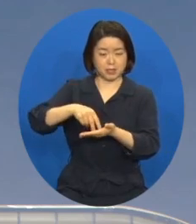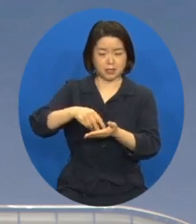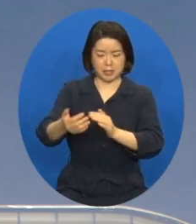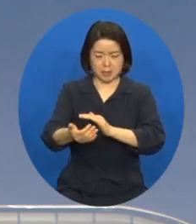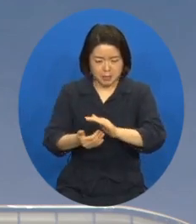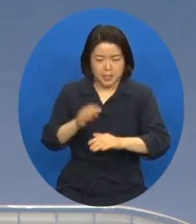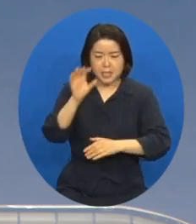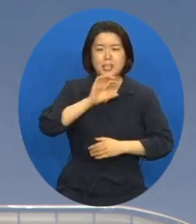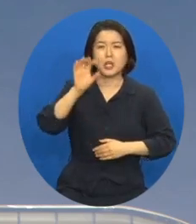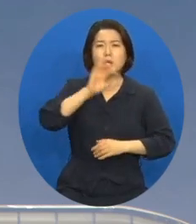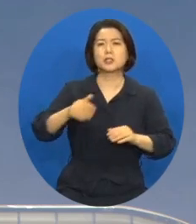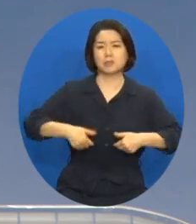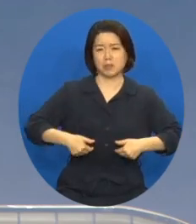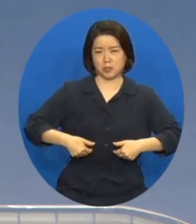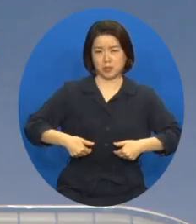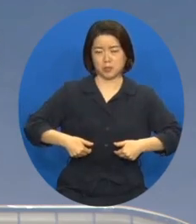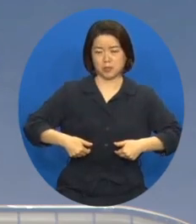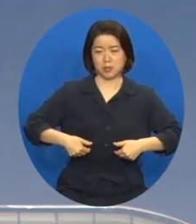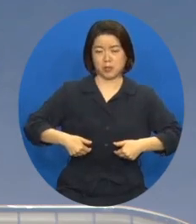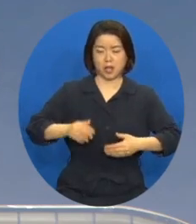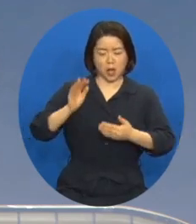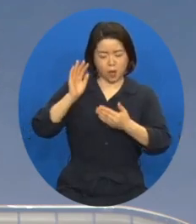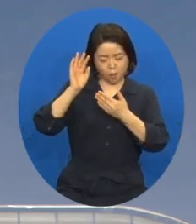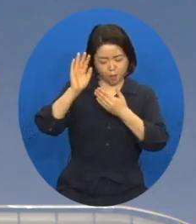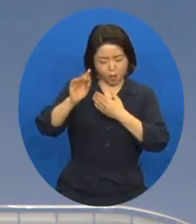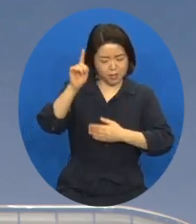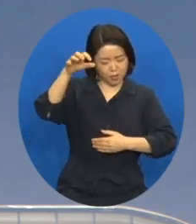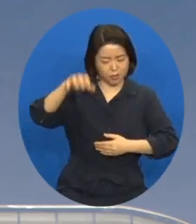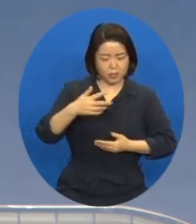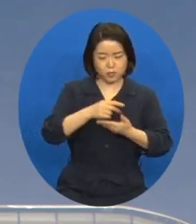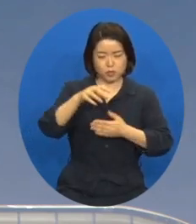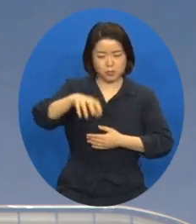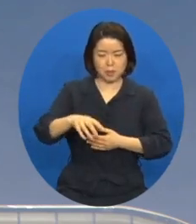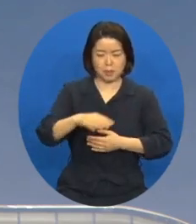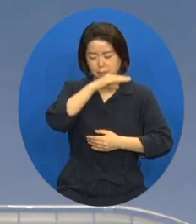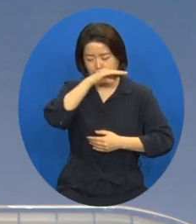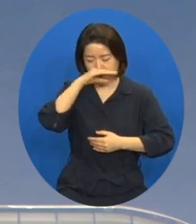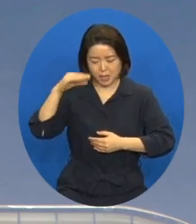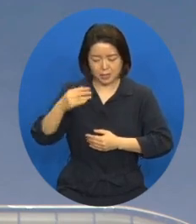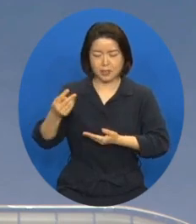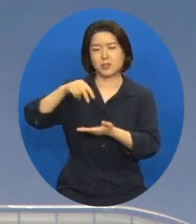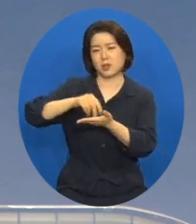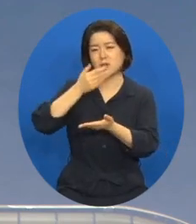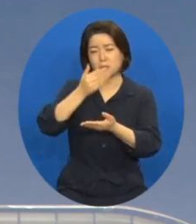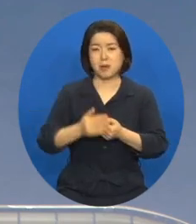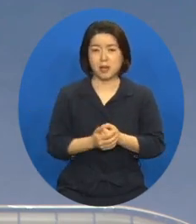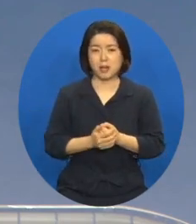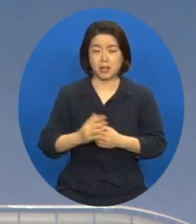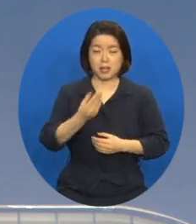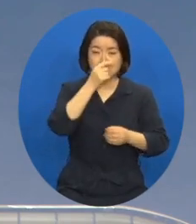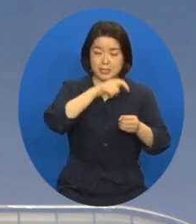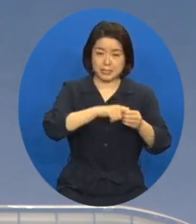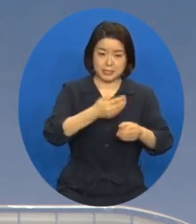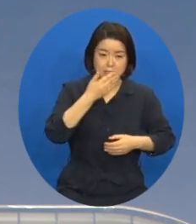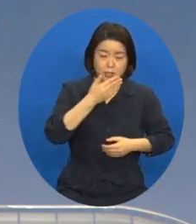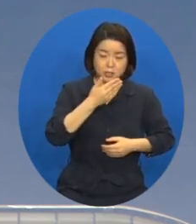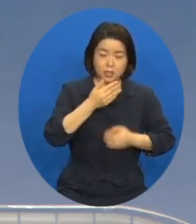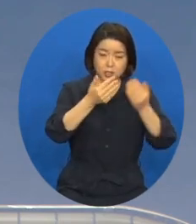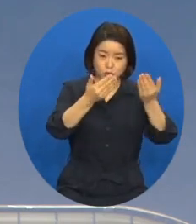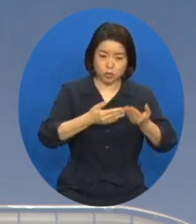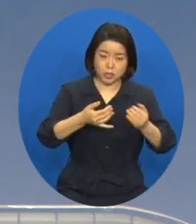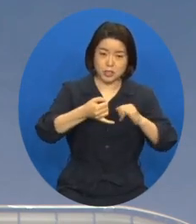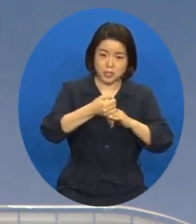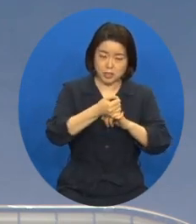해야 주님 앞에 온전히 서게 되는 거죠. 성찬을 우리에게 주신 것은 새 언약이라고